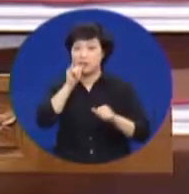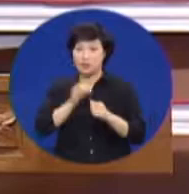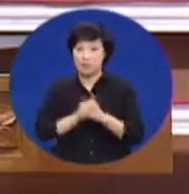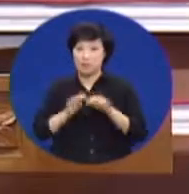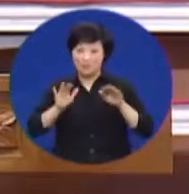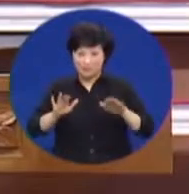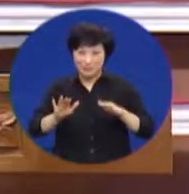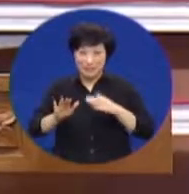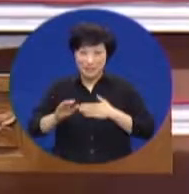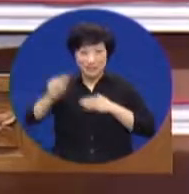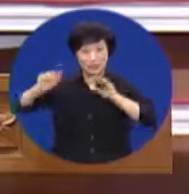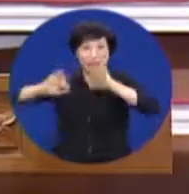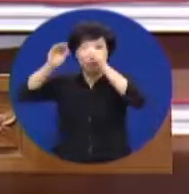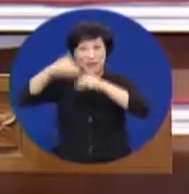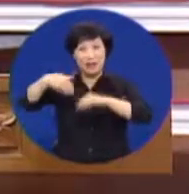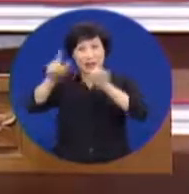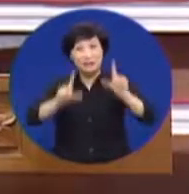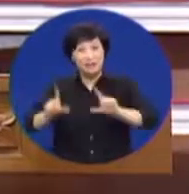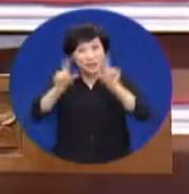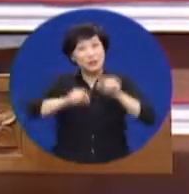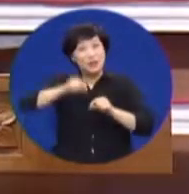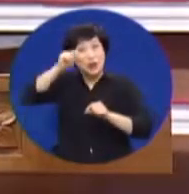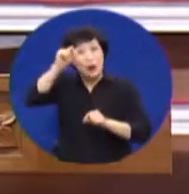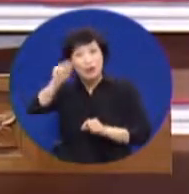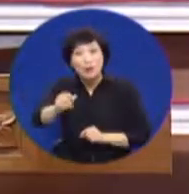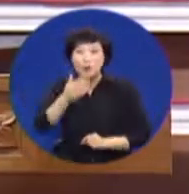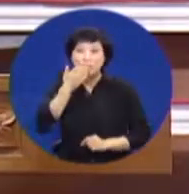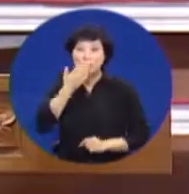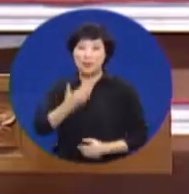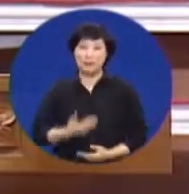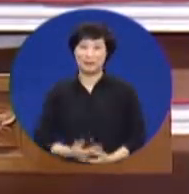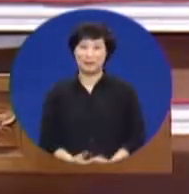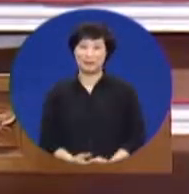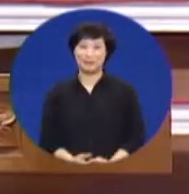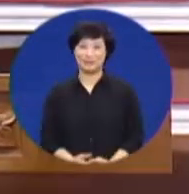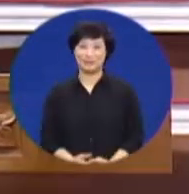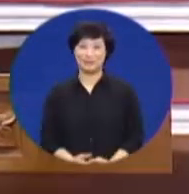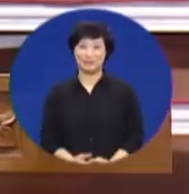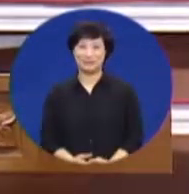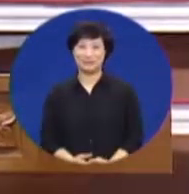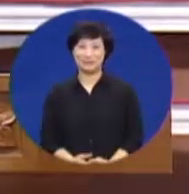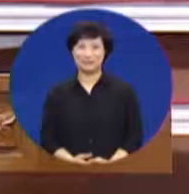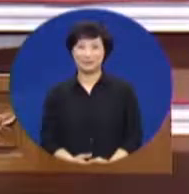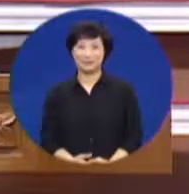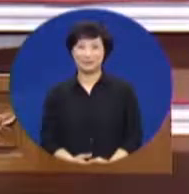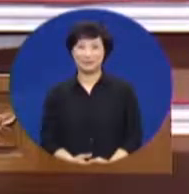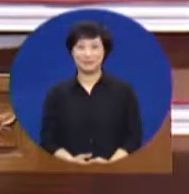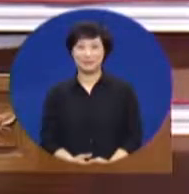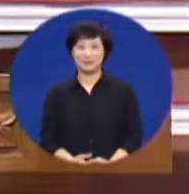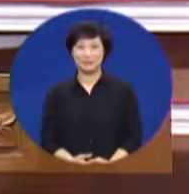이제 나는 천국에 가서 영원히 산다. 산다. 이 소망.